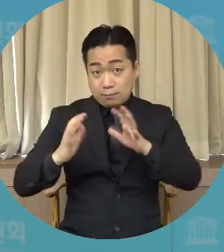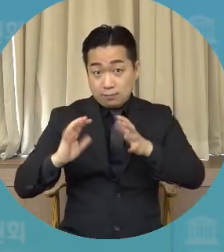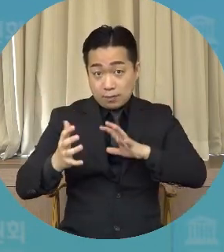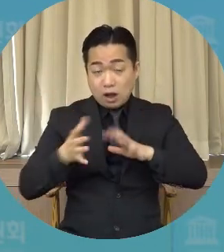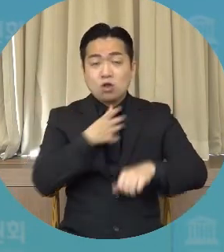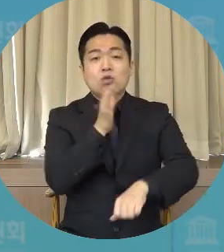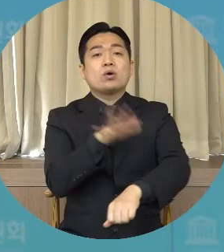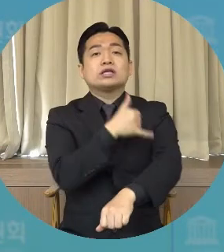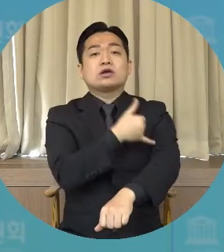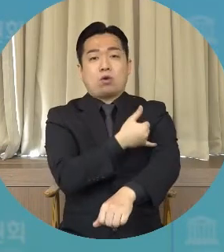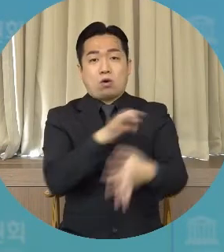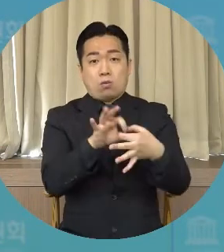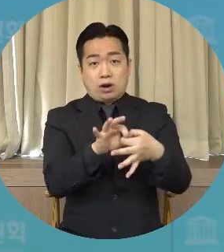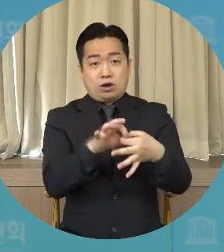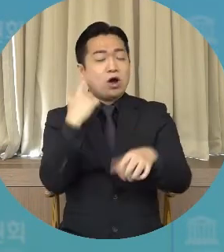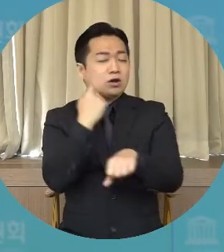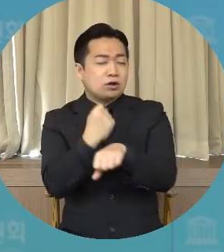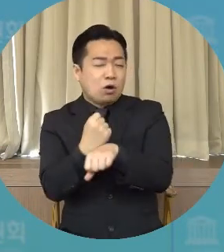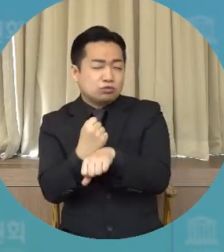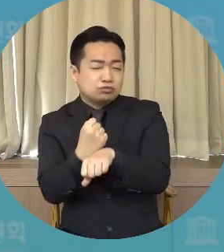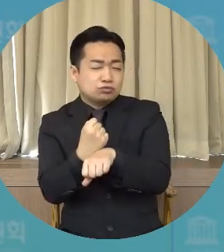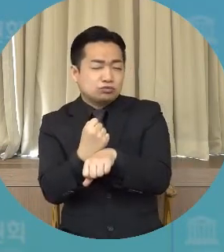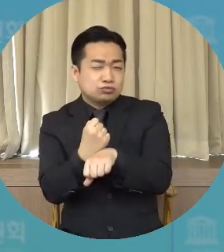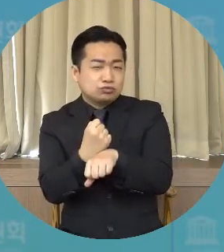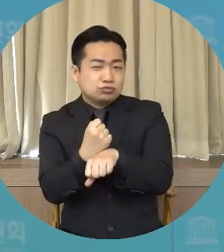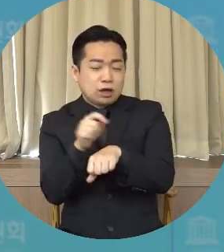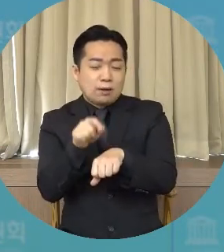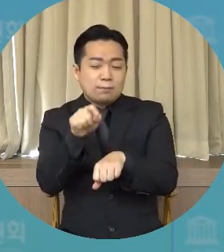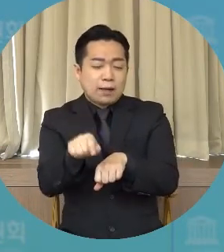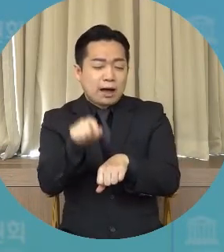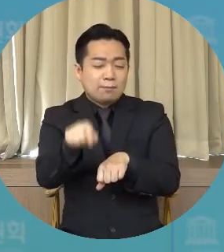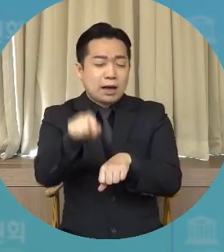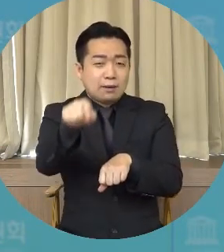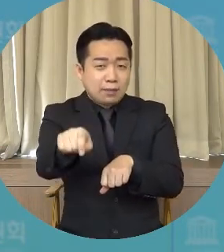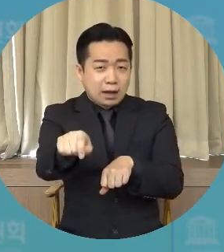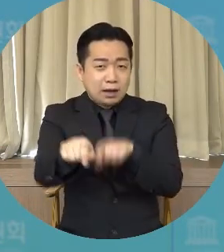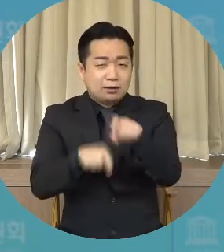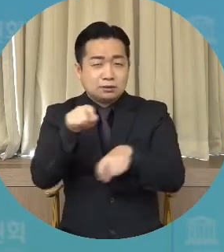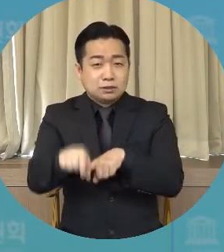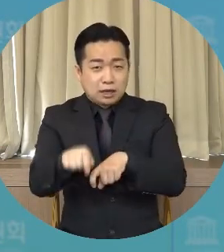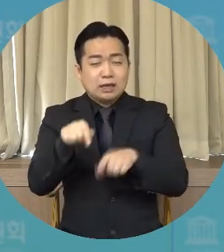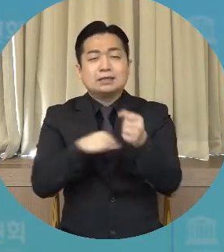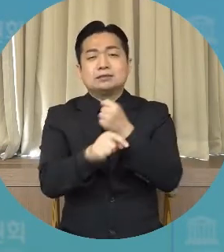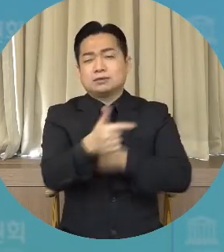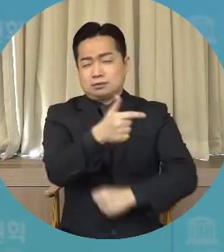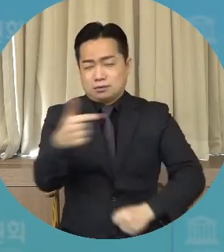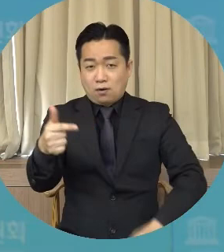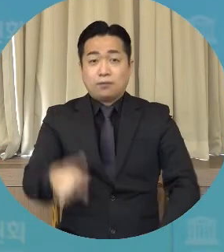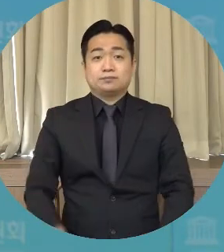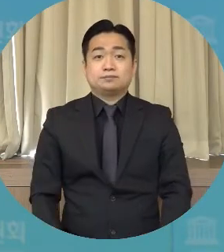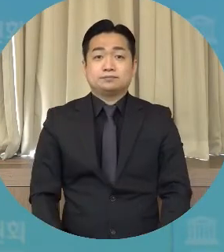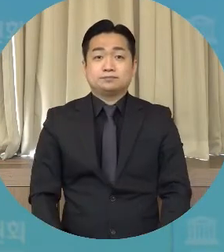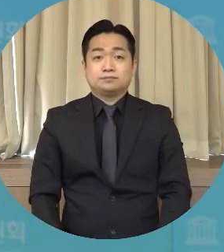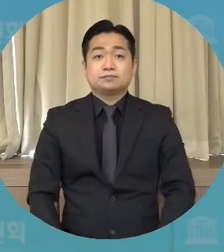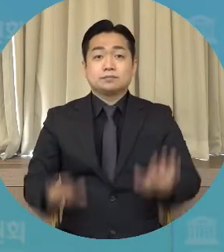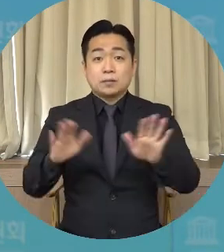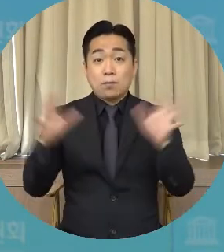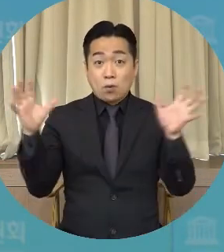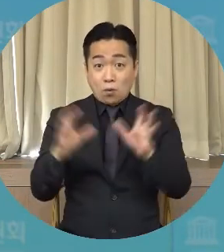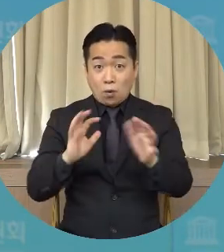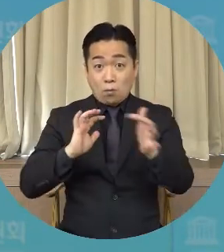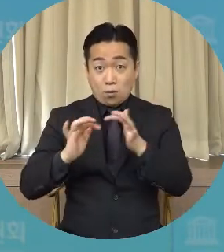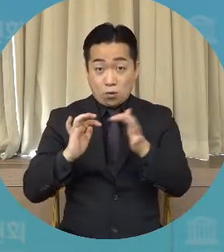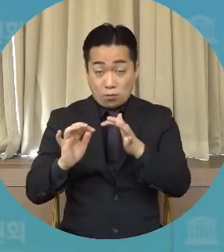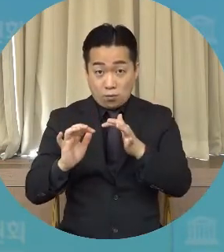관련 연구 공조를 내딛는다는 점에서 의미 있는 자리라 할 것입니다. 이번 공동 포럼